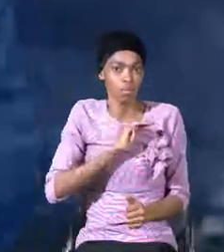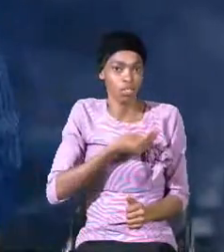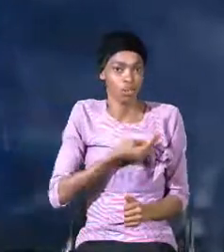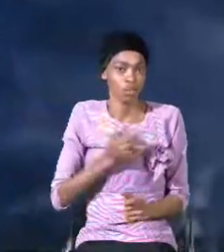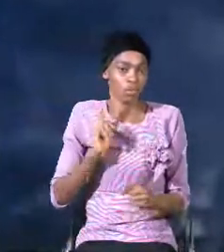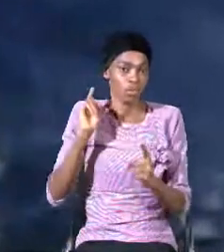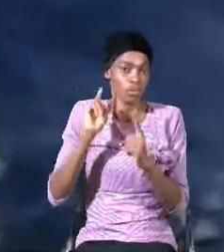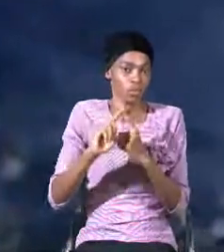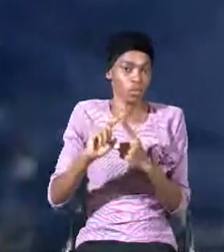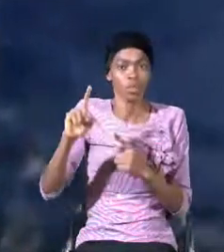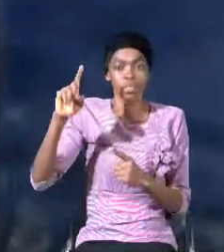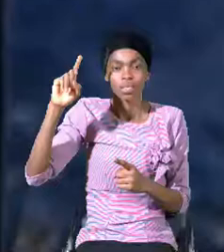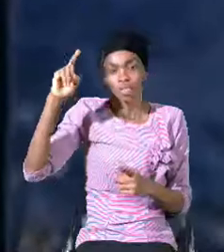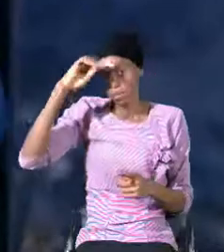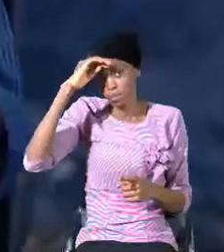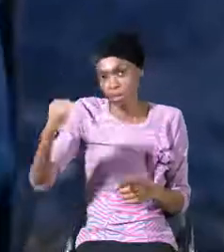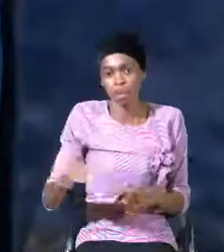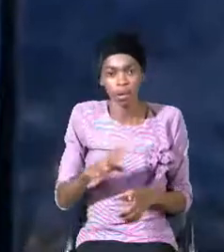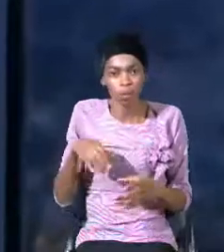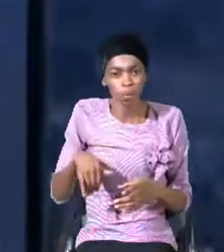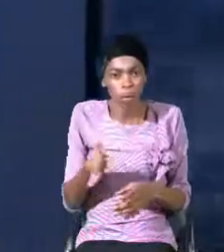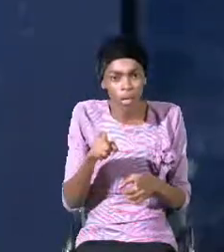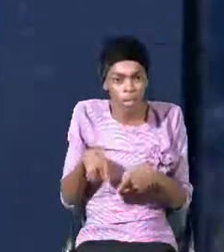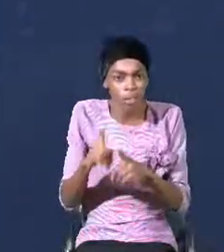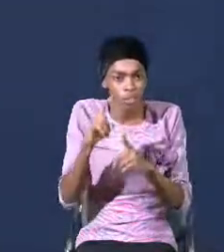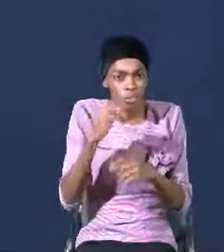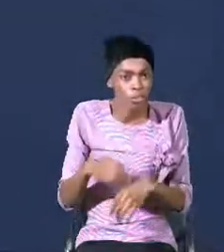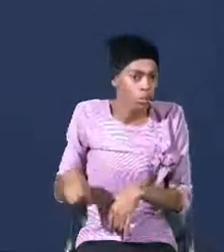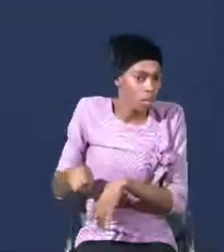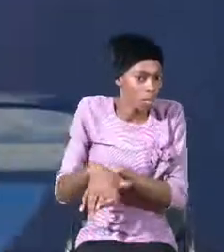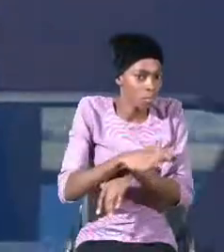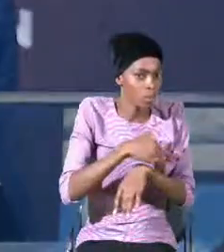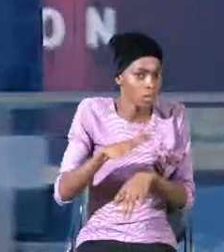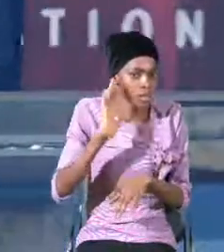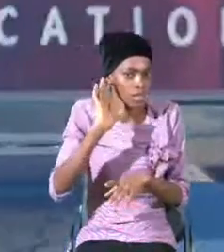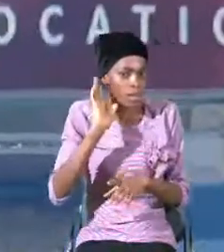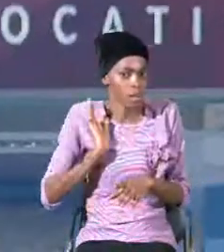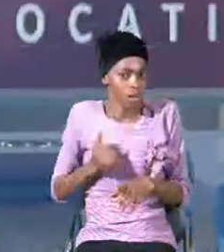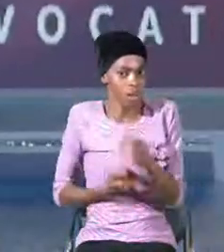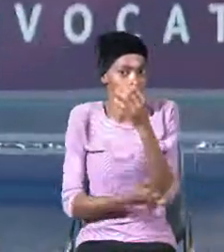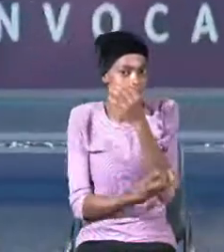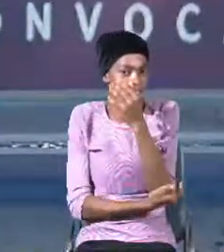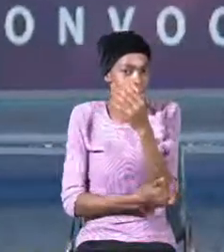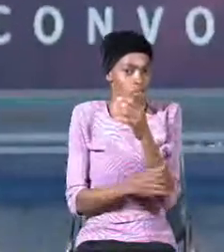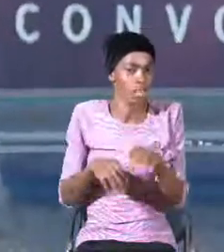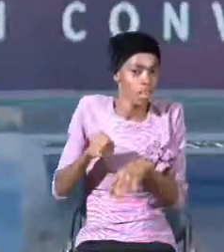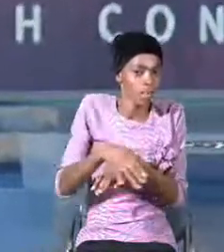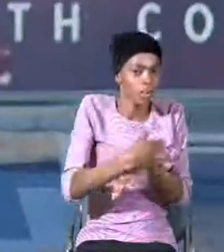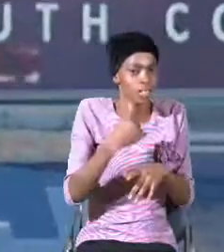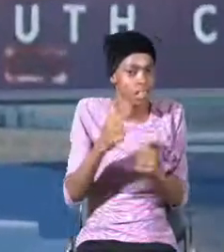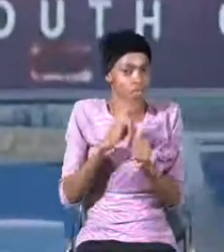doit impacter les hommes, notre communauté, notre pays, tous ceux qui sont